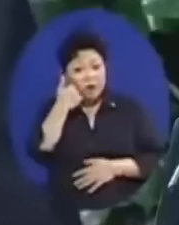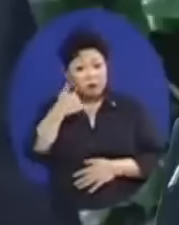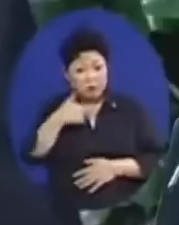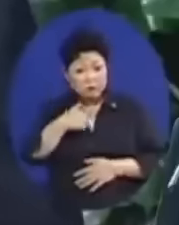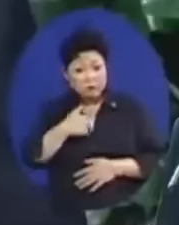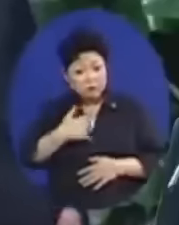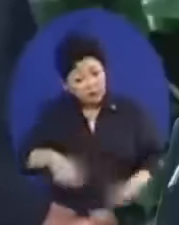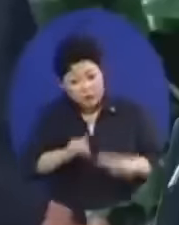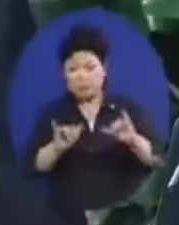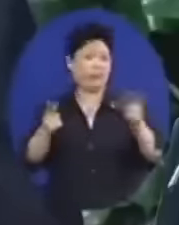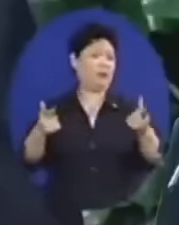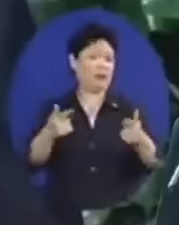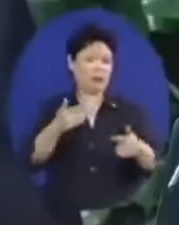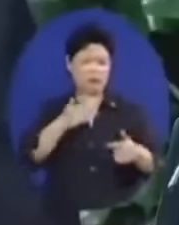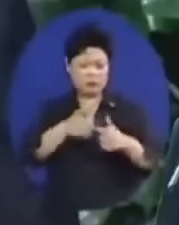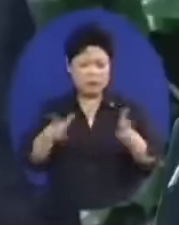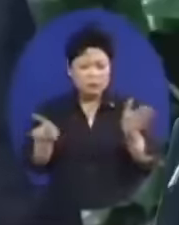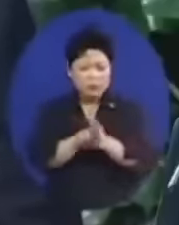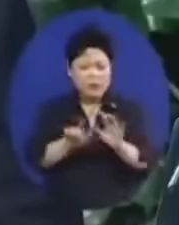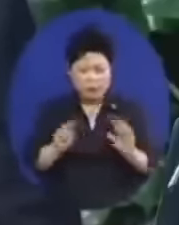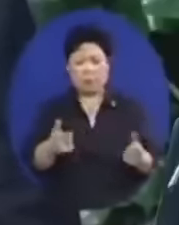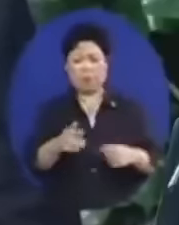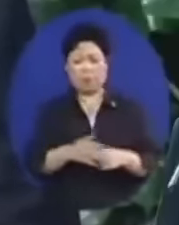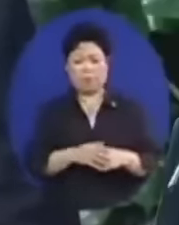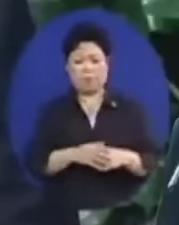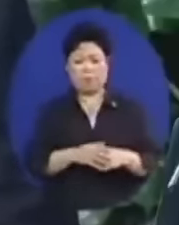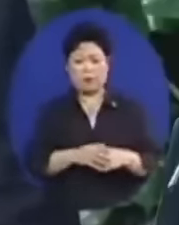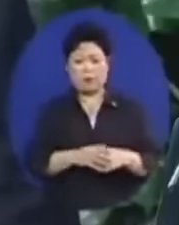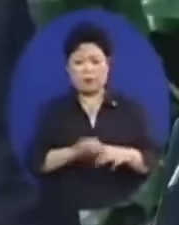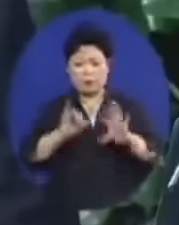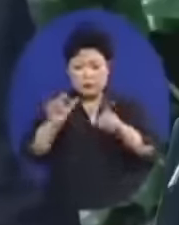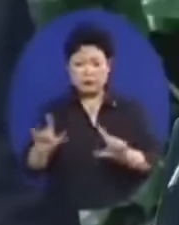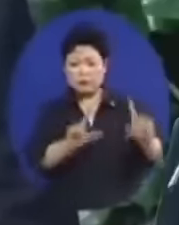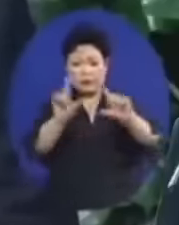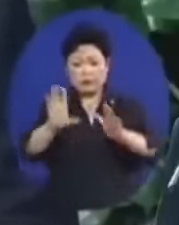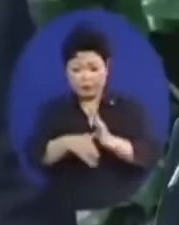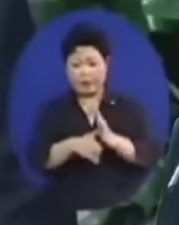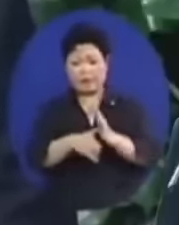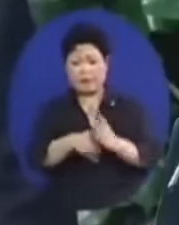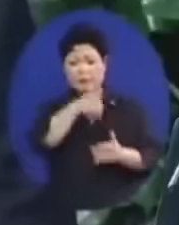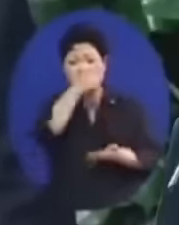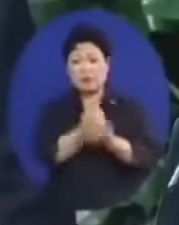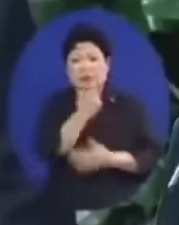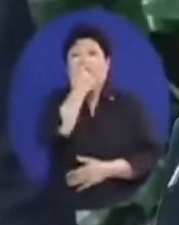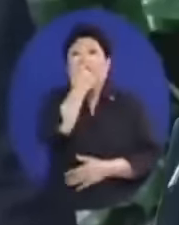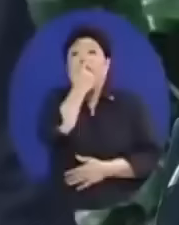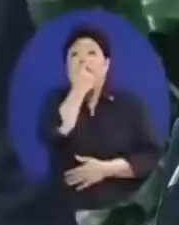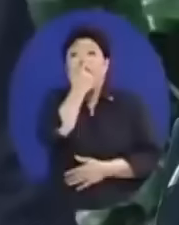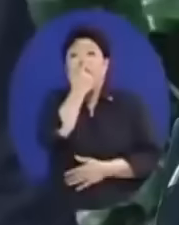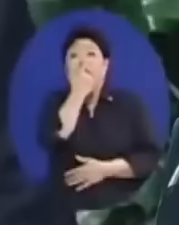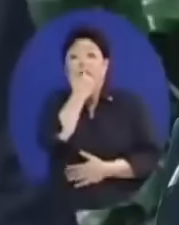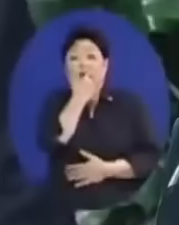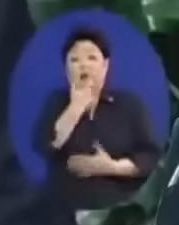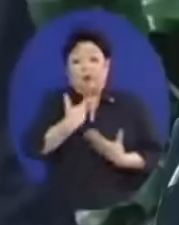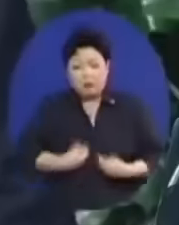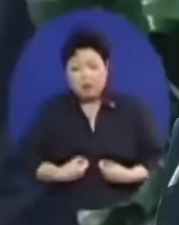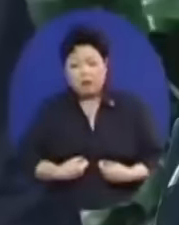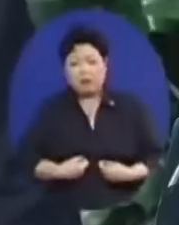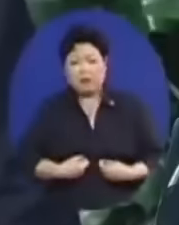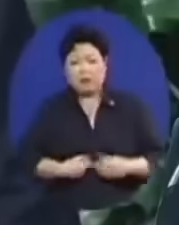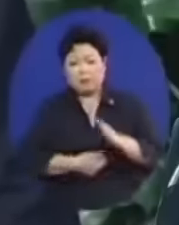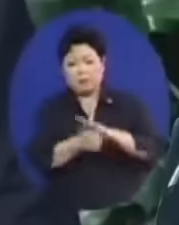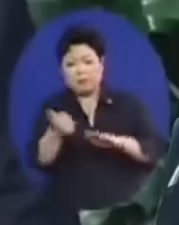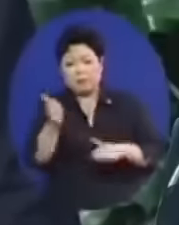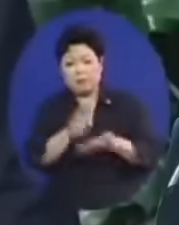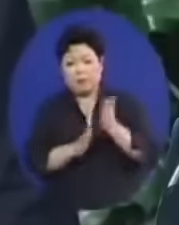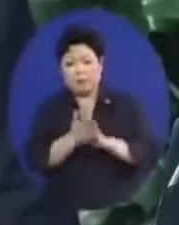아니다. 예수 안 믿고 세상에 살 때는 죄책과 정죄, 허무와 무혐의, 죽음과 무의